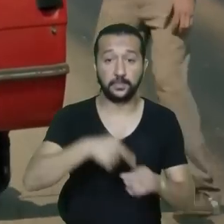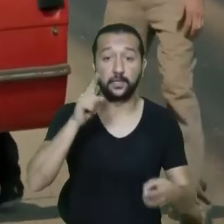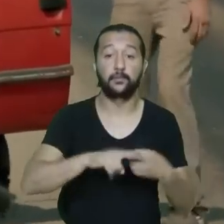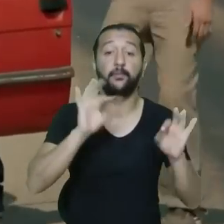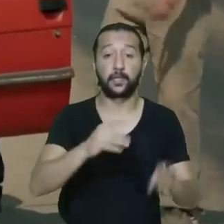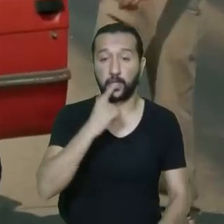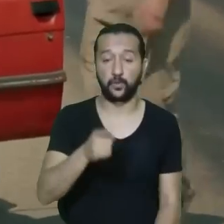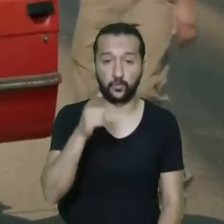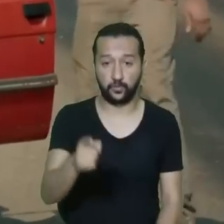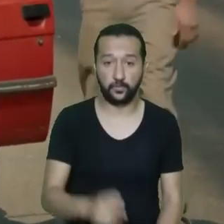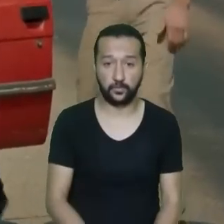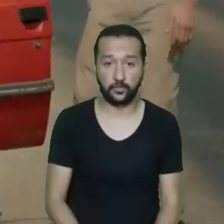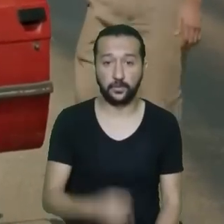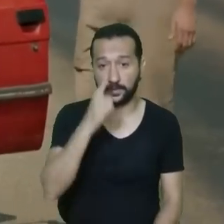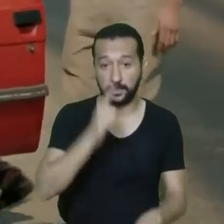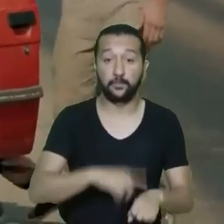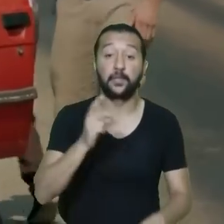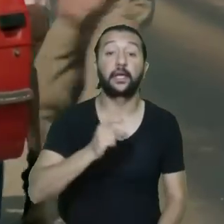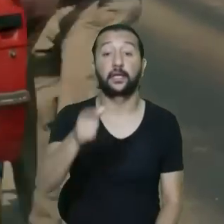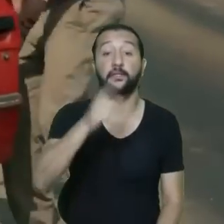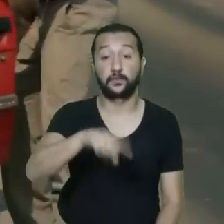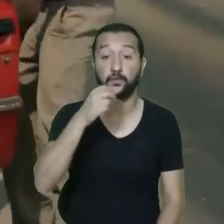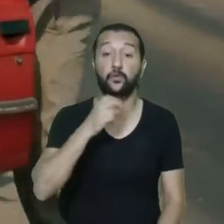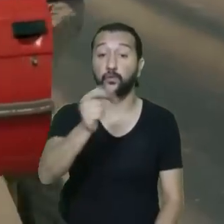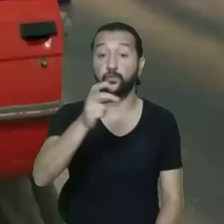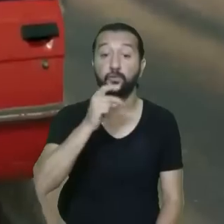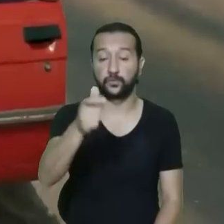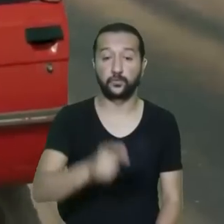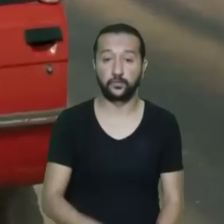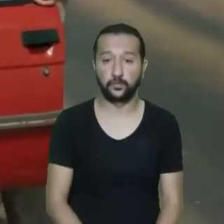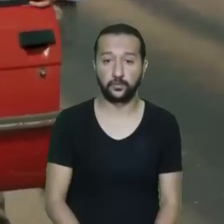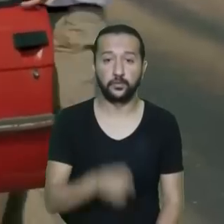diyorsun yani. Yemedi kaçın. Koş, koş, Ersin, koş, koş.